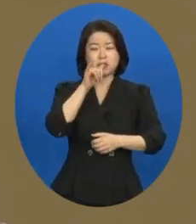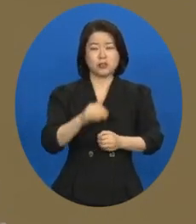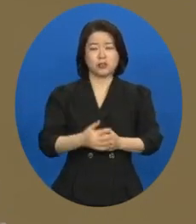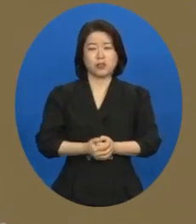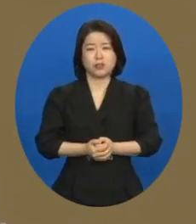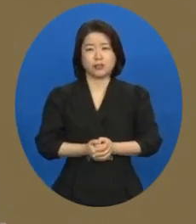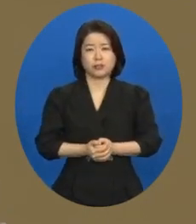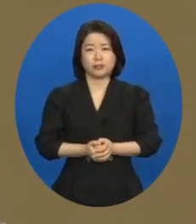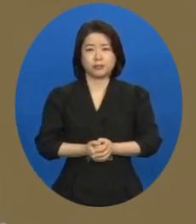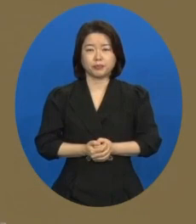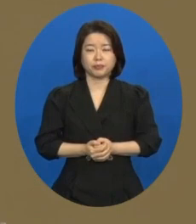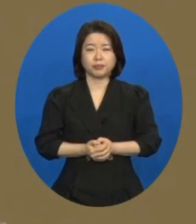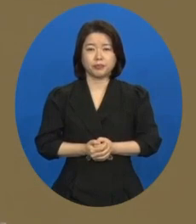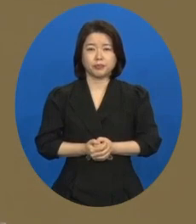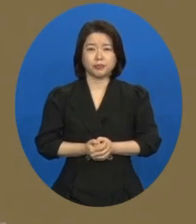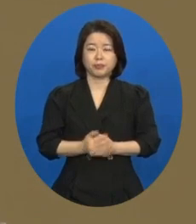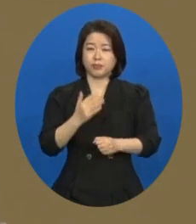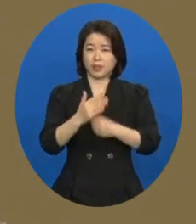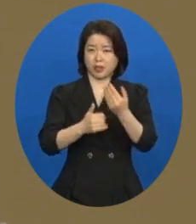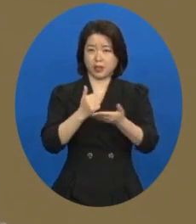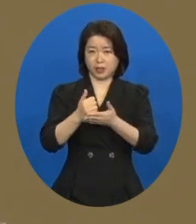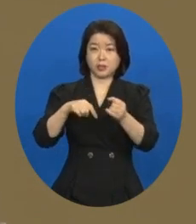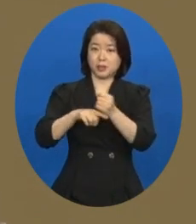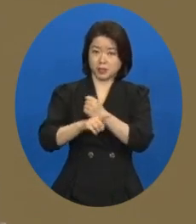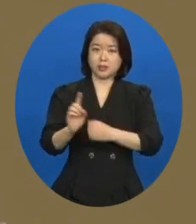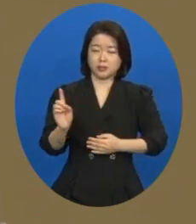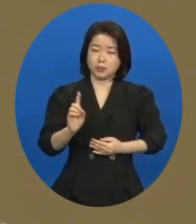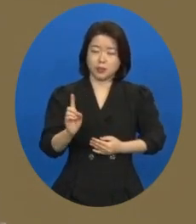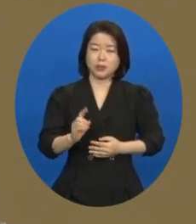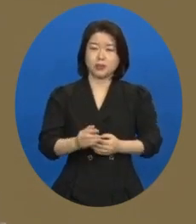것입니다. 하나님의 뜻은